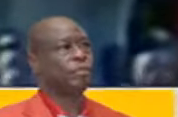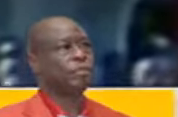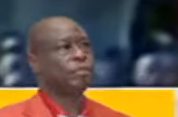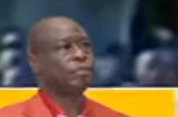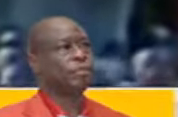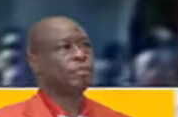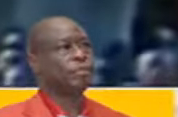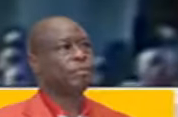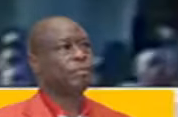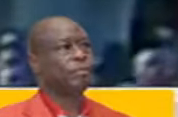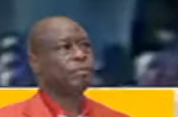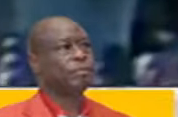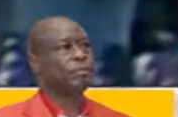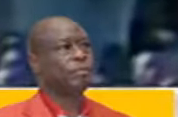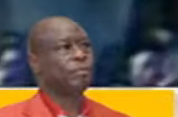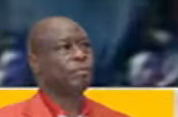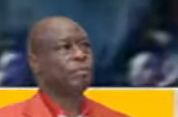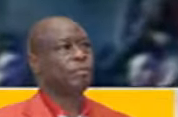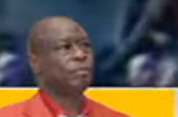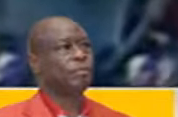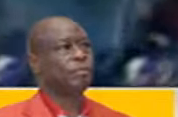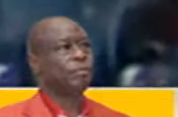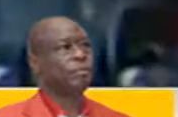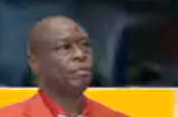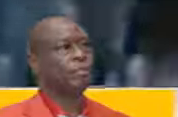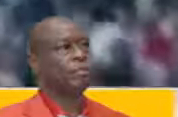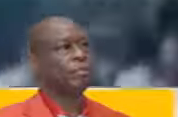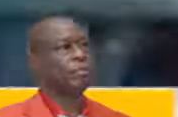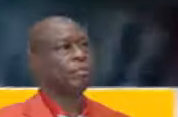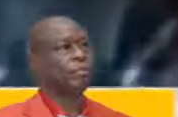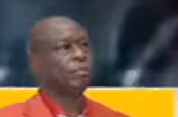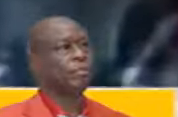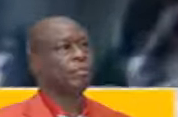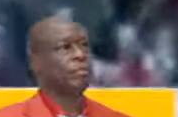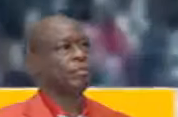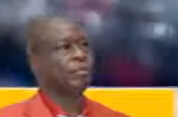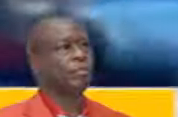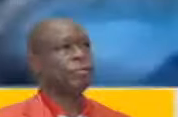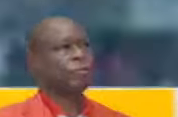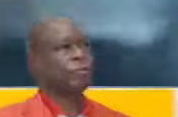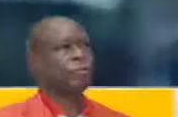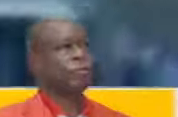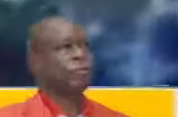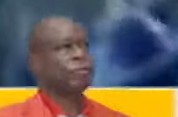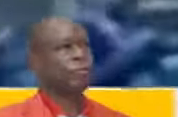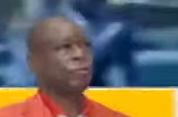roho yangu, watu ya Kayole, asanteni sana.